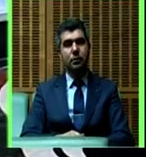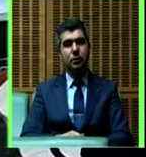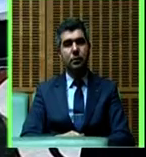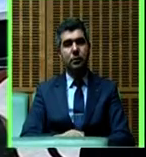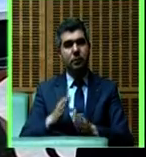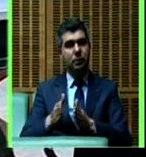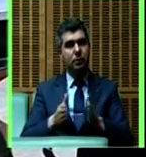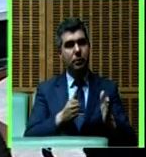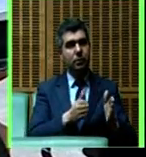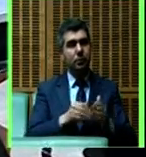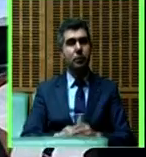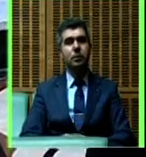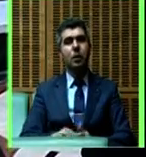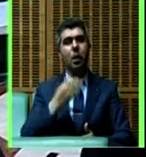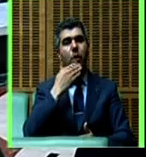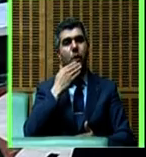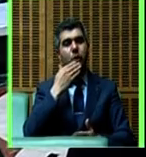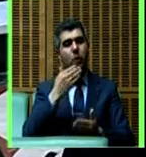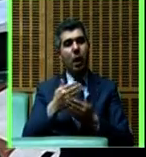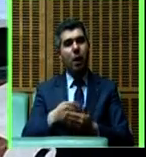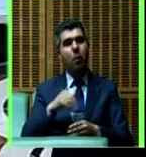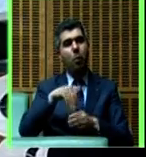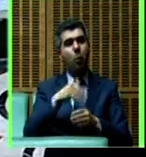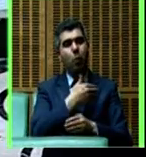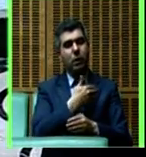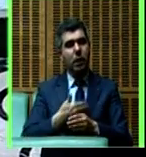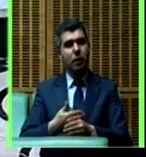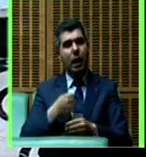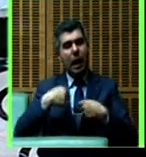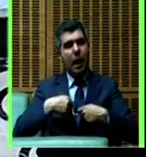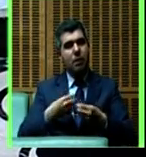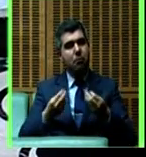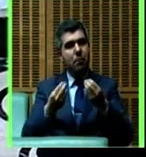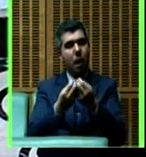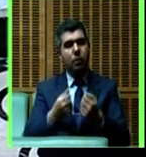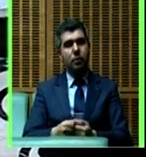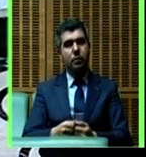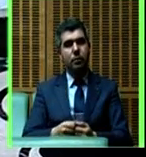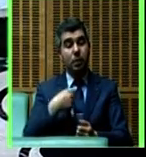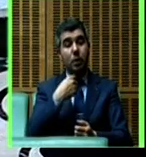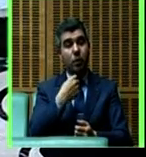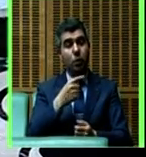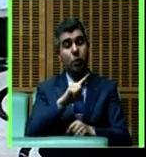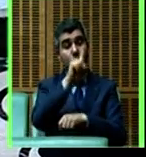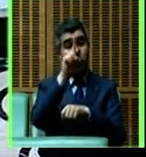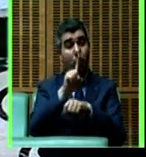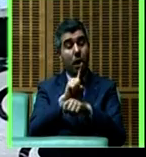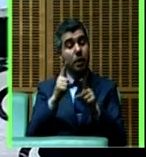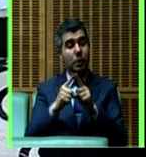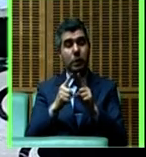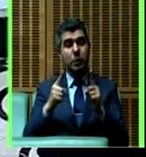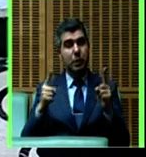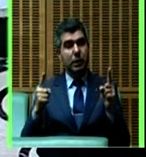شكرا السيد الرئيس، شكرا السيد المستشار المحترم. هو في حق السؤال طويل جدا